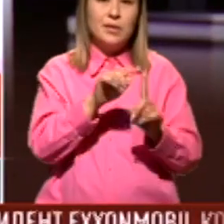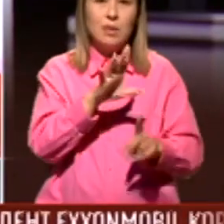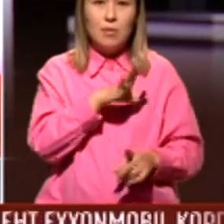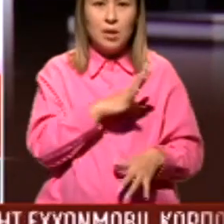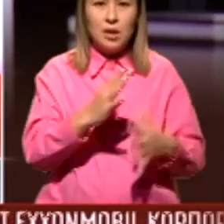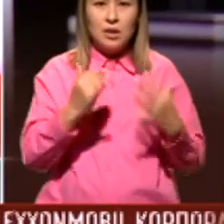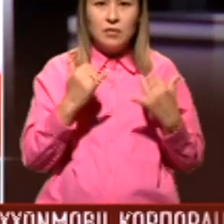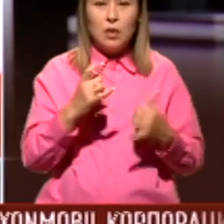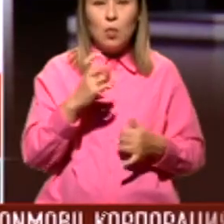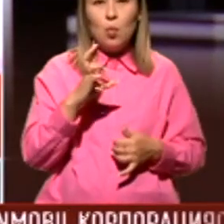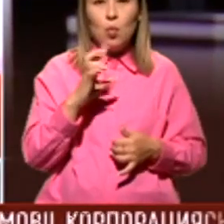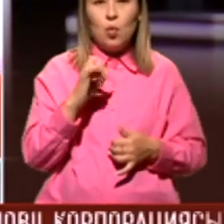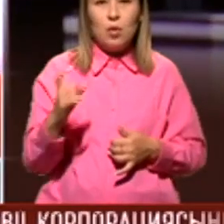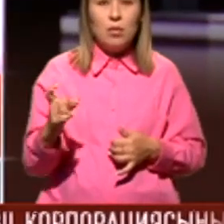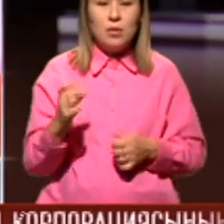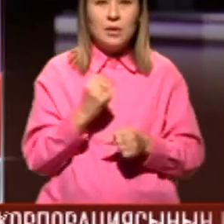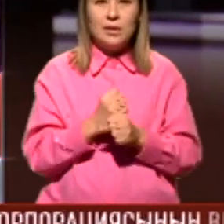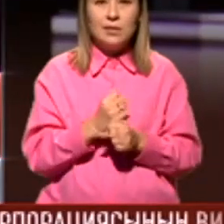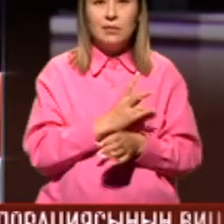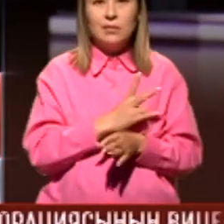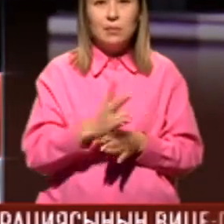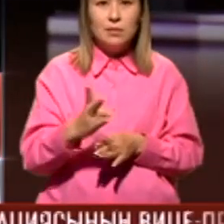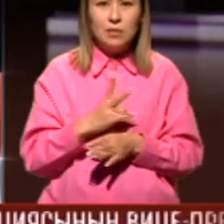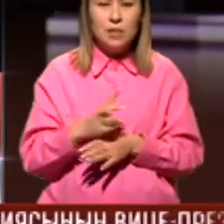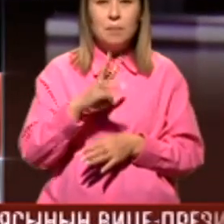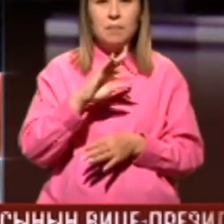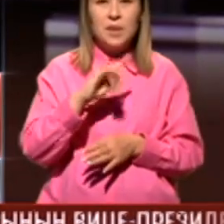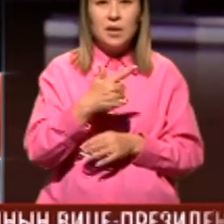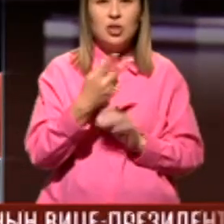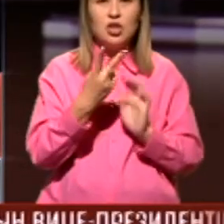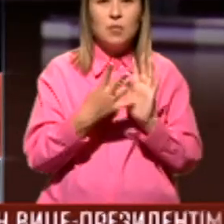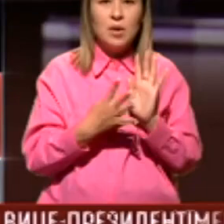Қазір бухтармен құлатып жатыр. МиГ-29,